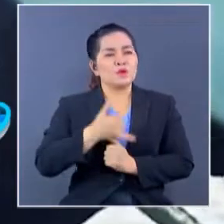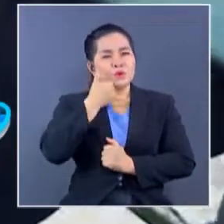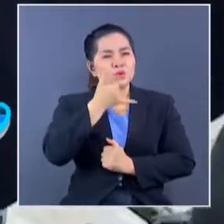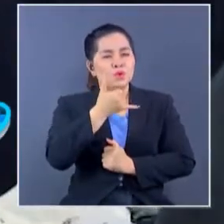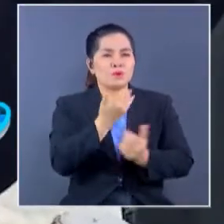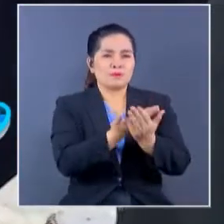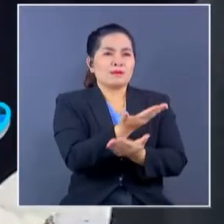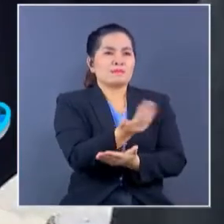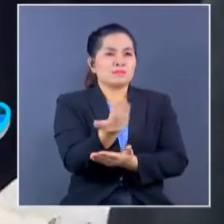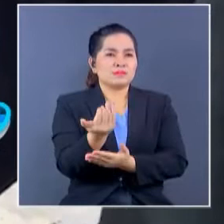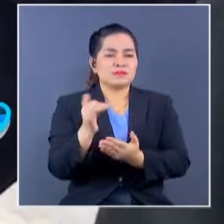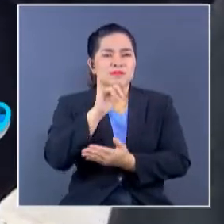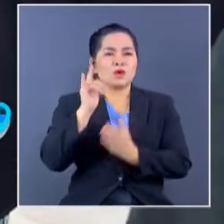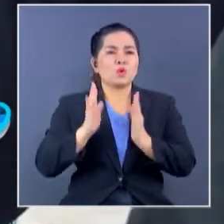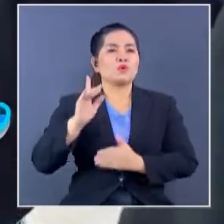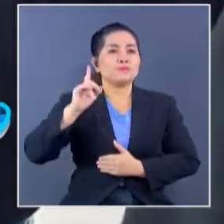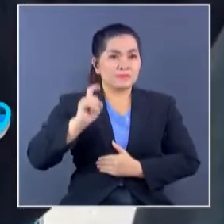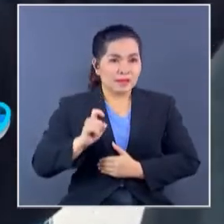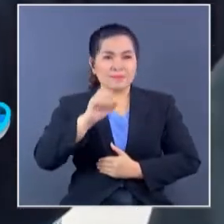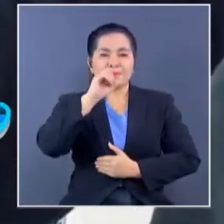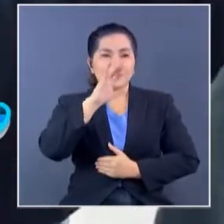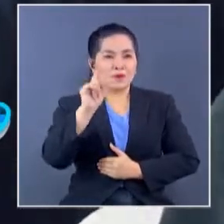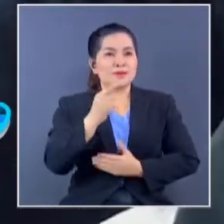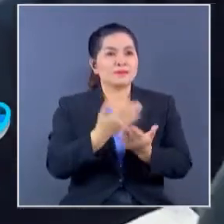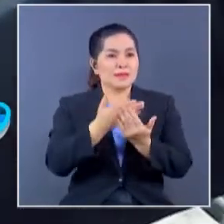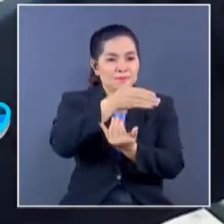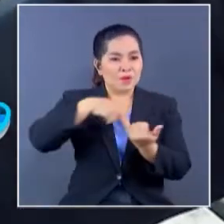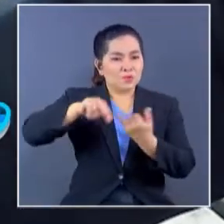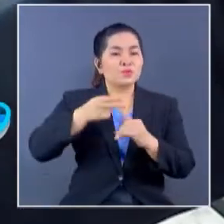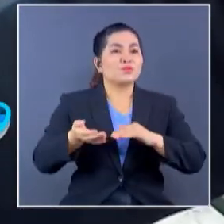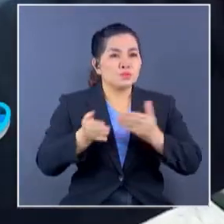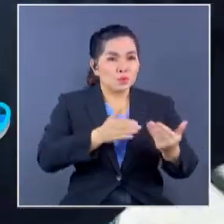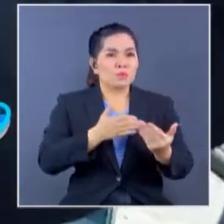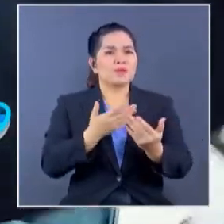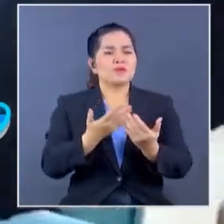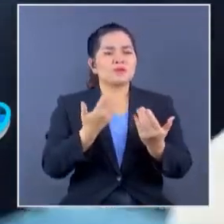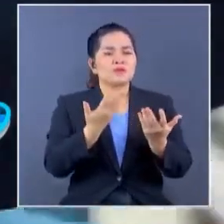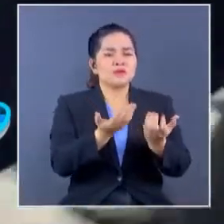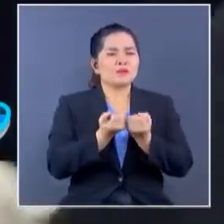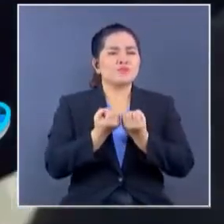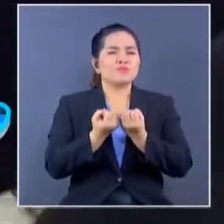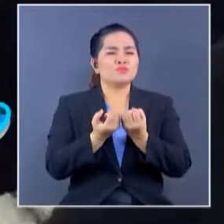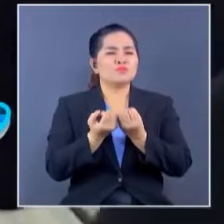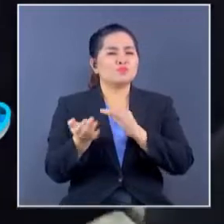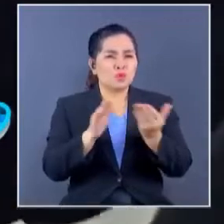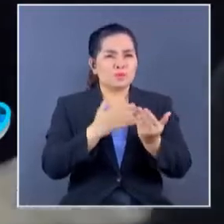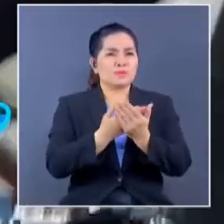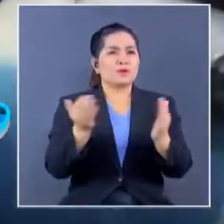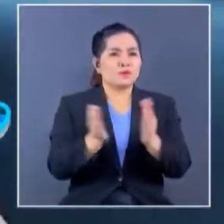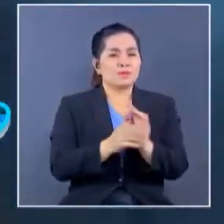ท์เรียกรับเงินจากญาติผู้เสียชีวิตครับระบุว่าเป็นค่าชันสูตรศพเป็นค่านำศพออกจากโรงพยาบาลรวม